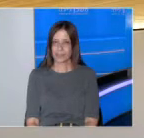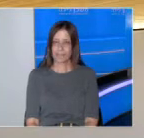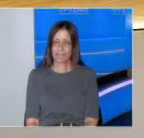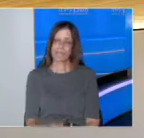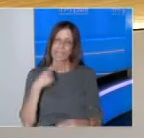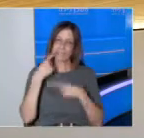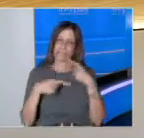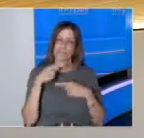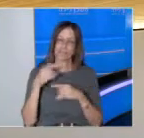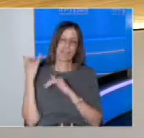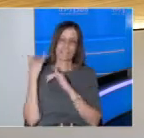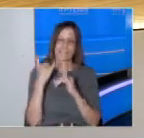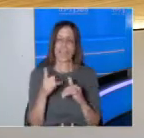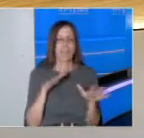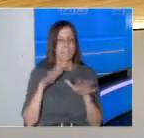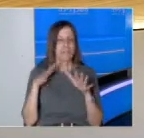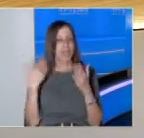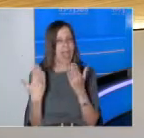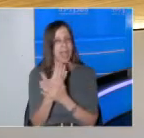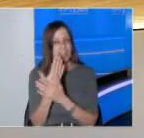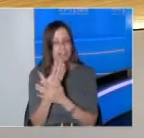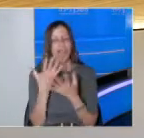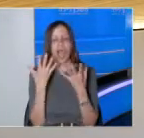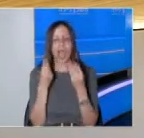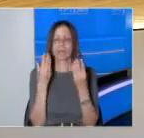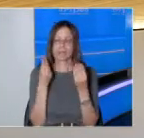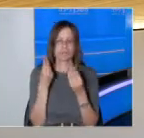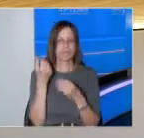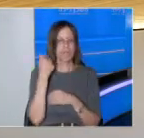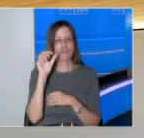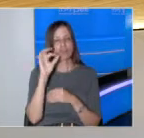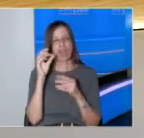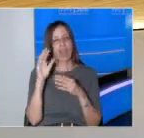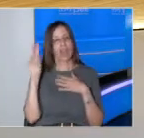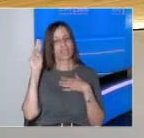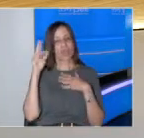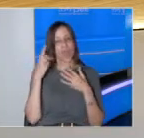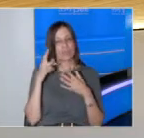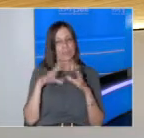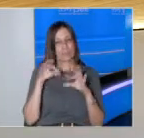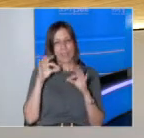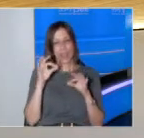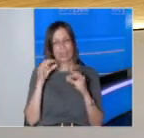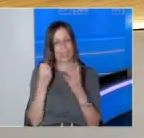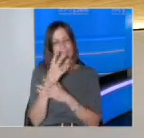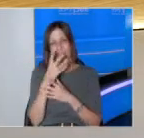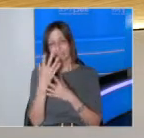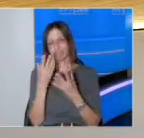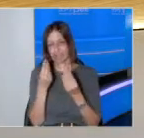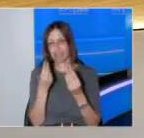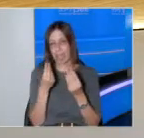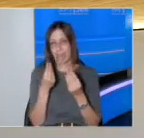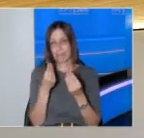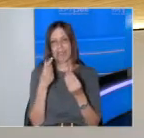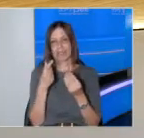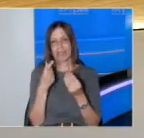טוב, השנה הזו הביאה איתה ממשלה חדשה והרבה הפרות של הבטחות בחירות. הדבר הזה הקים לא פעם ועדיין